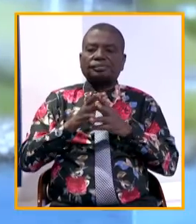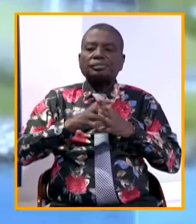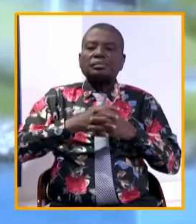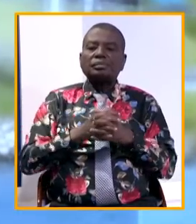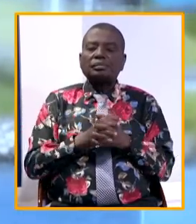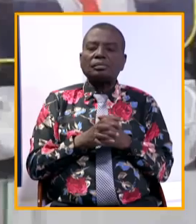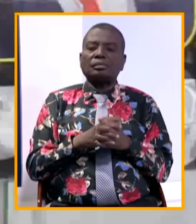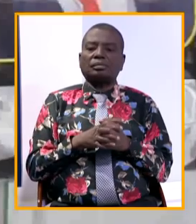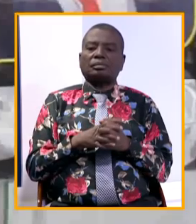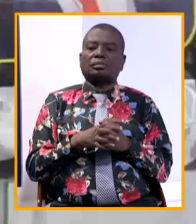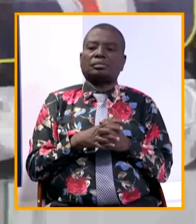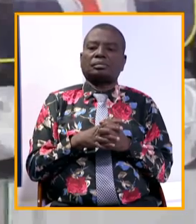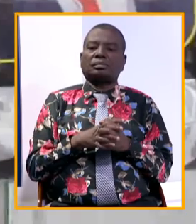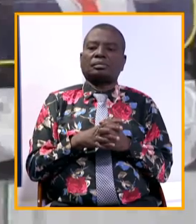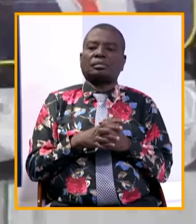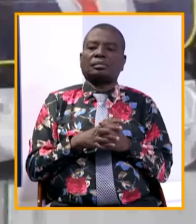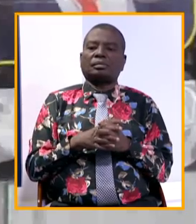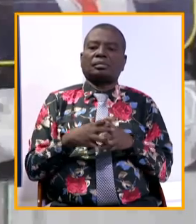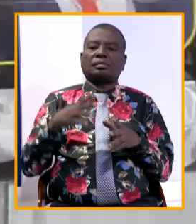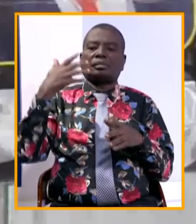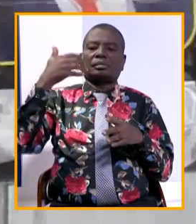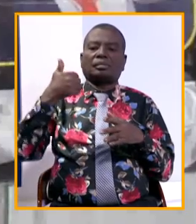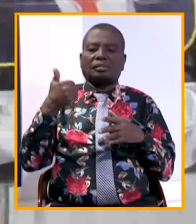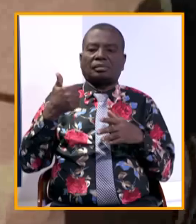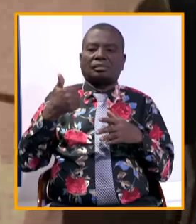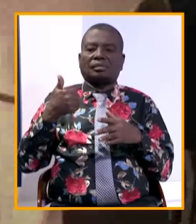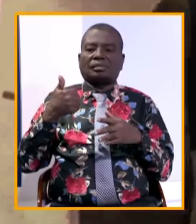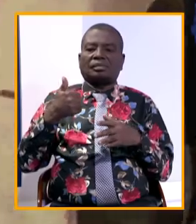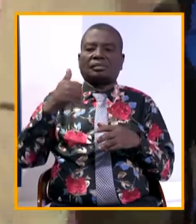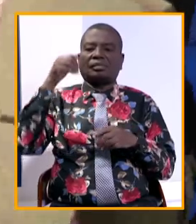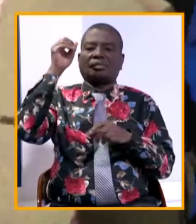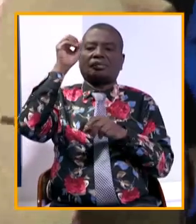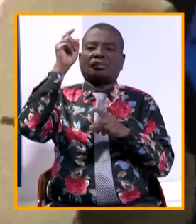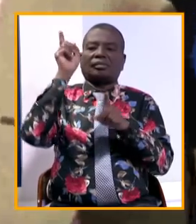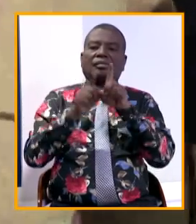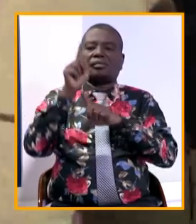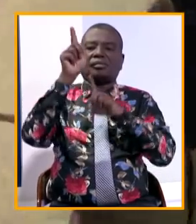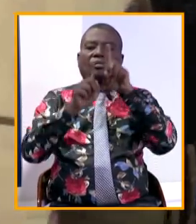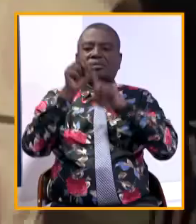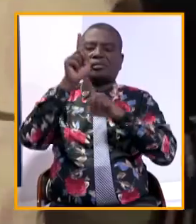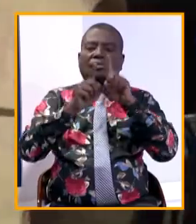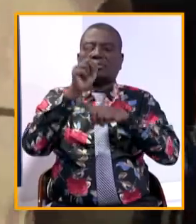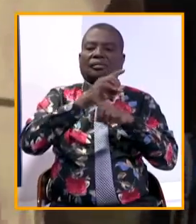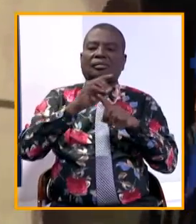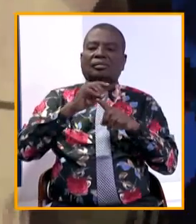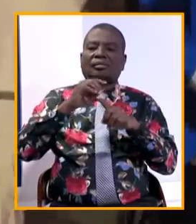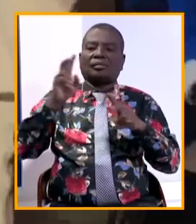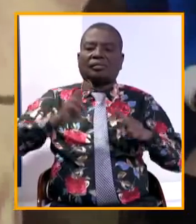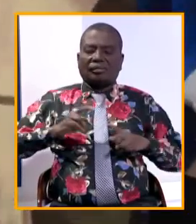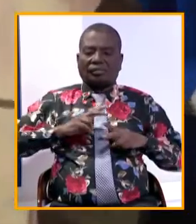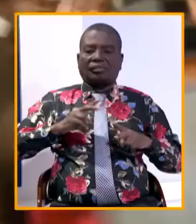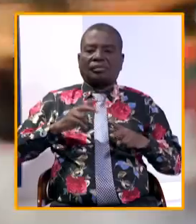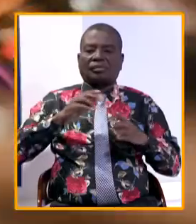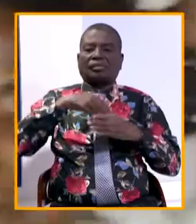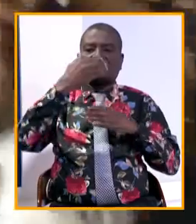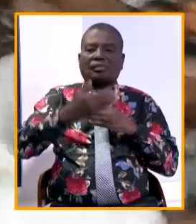Niamia. Les merveilles stars du Zongo, vainqueurs de la 3e édition du concours de danse Top Vacances, après